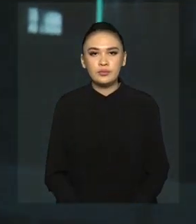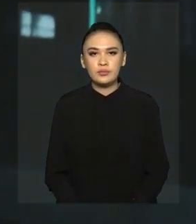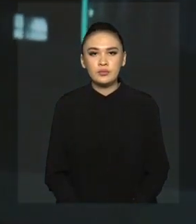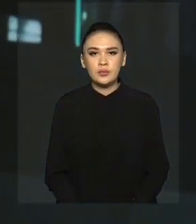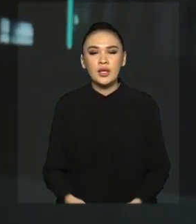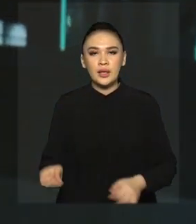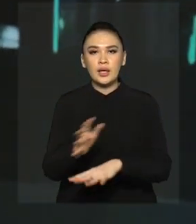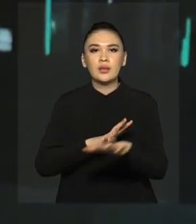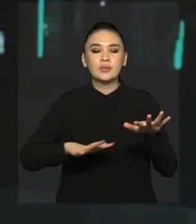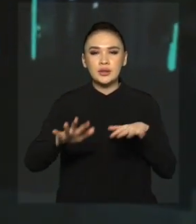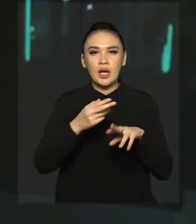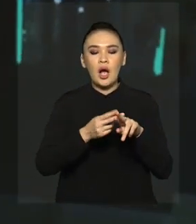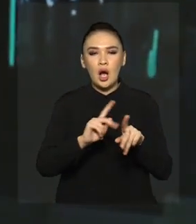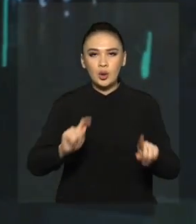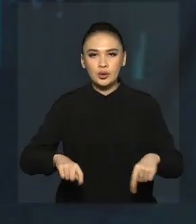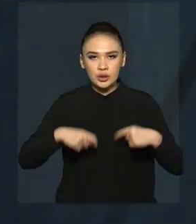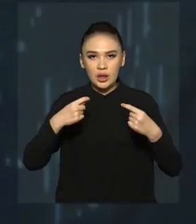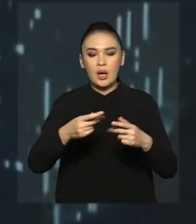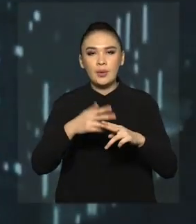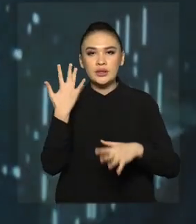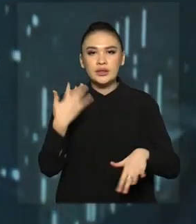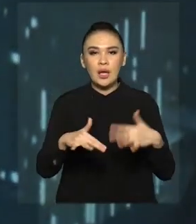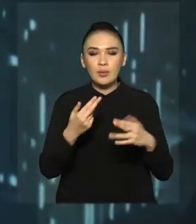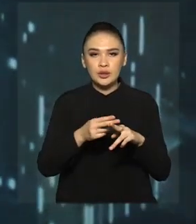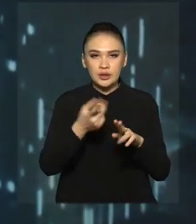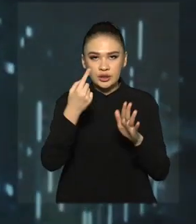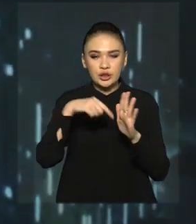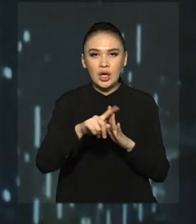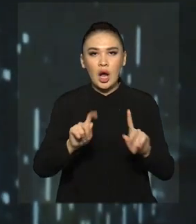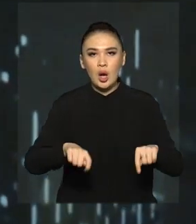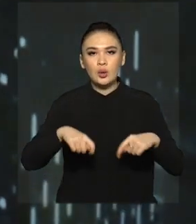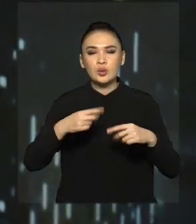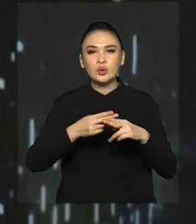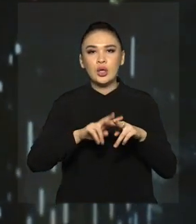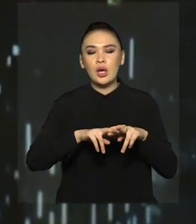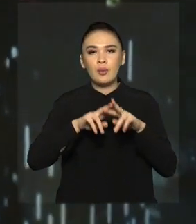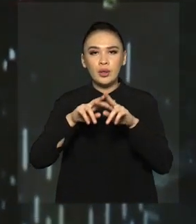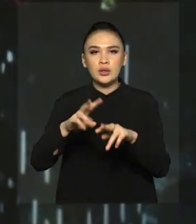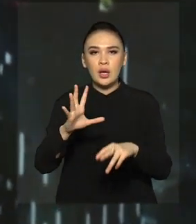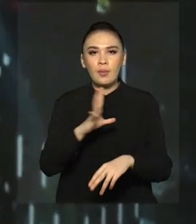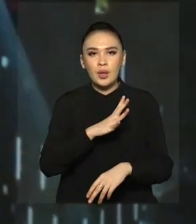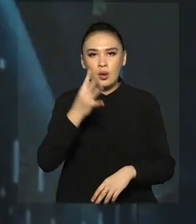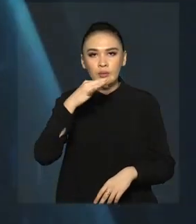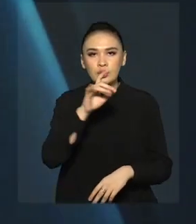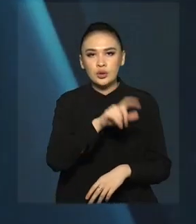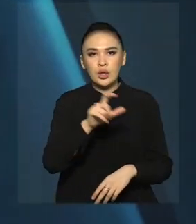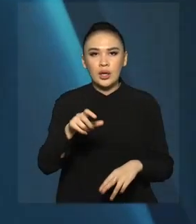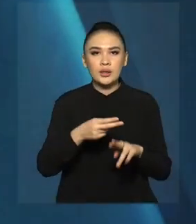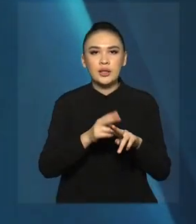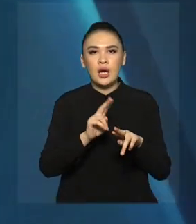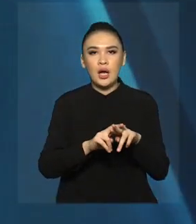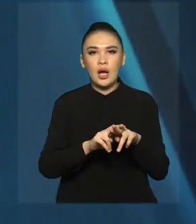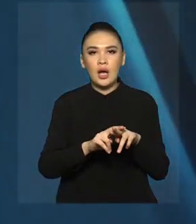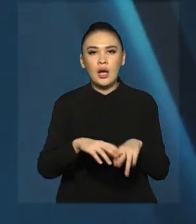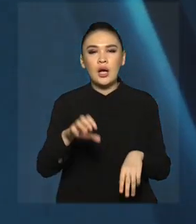Елімізде аударма саласы ақсап тұр, оның ішінде леспе аударманың жайы да мәз емес. Сала мамандарының жанайқайын әріптесім